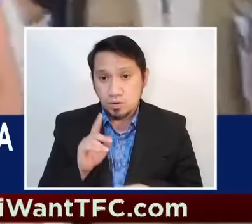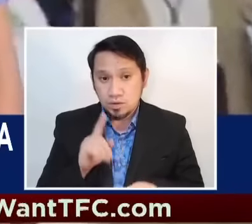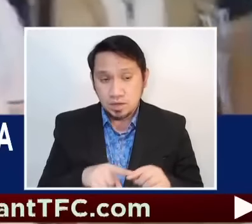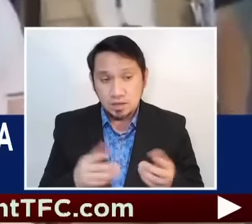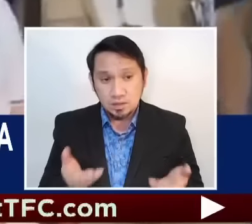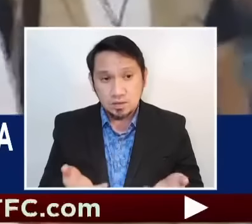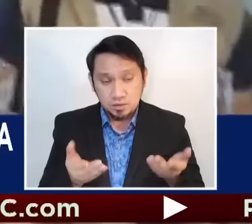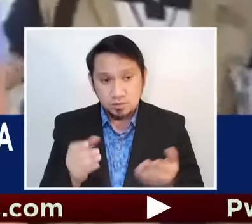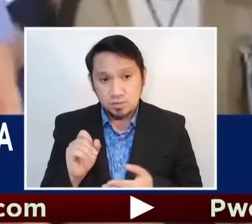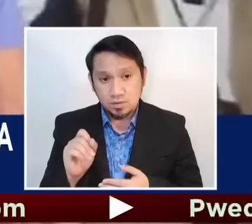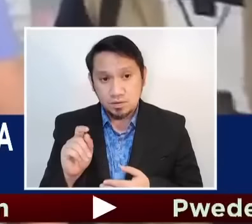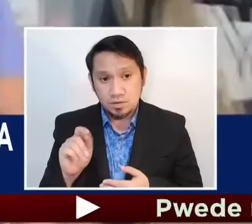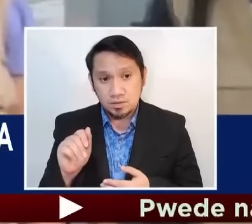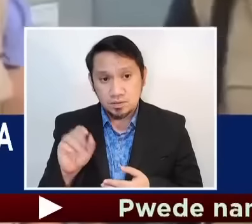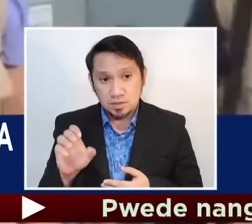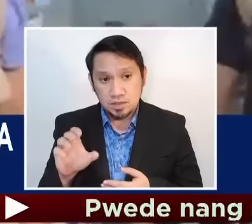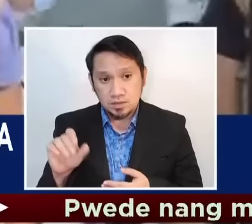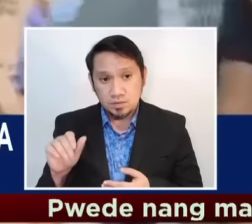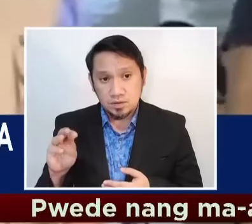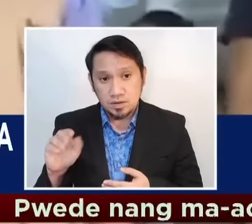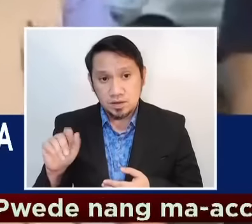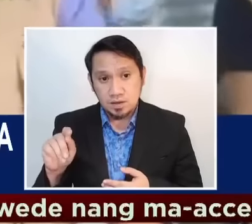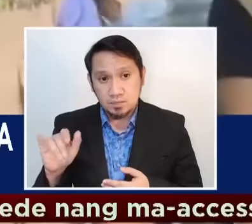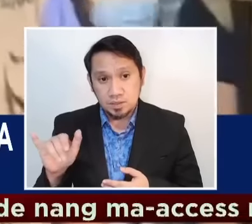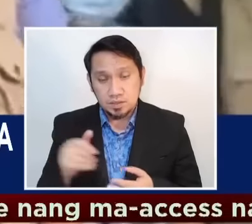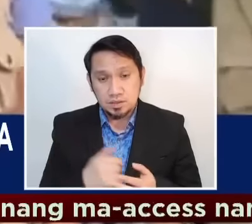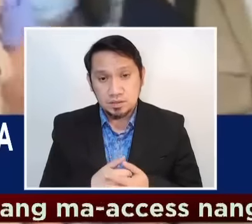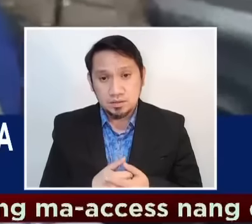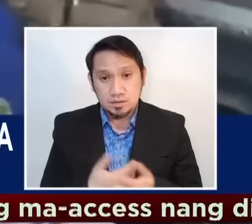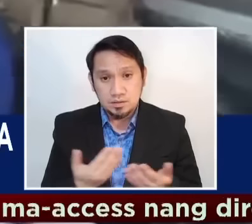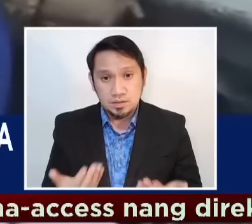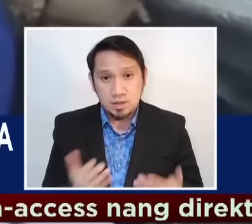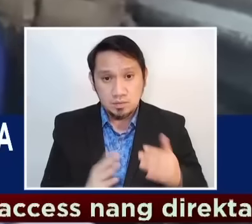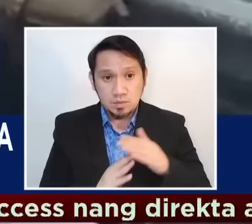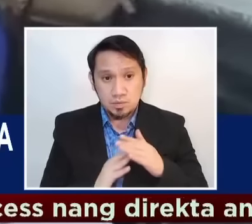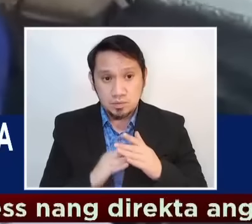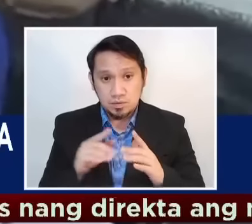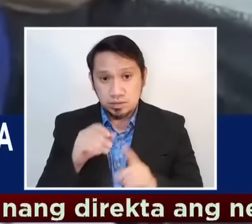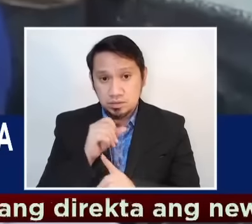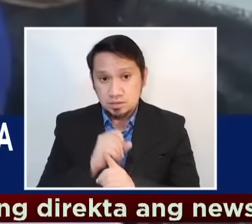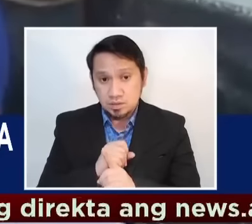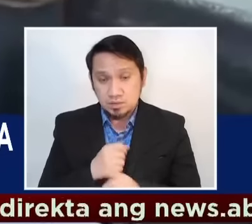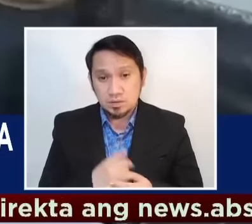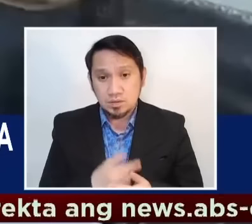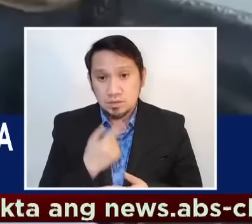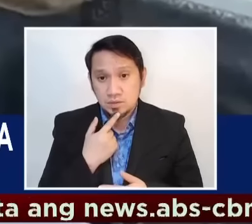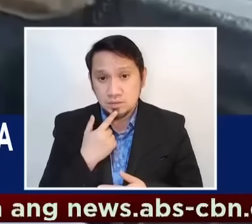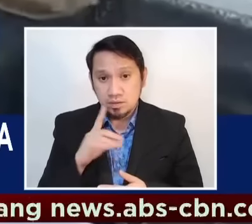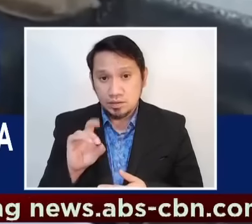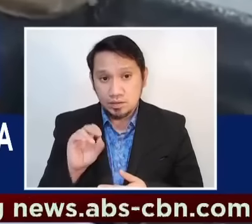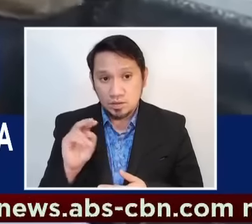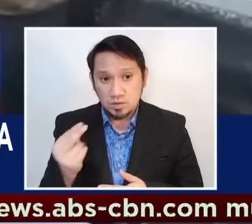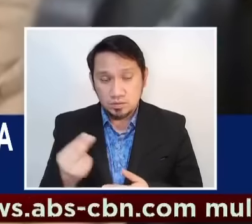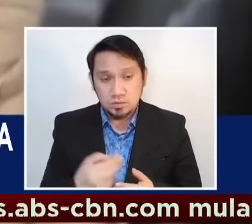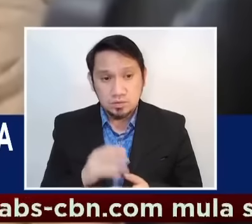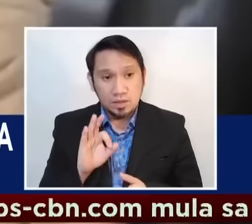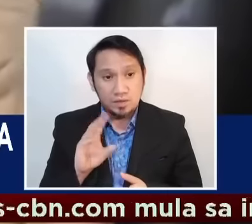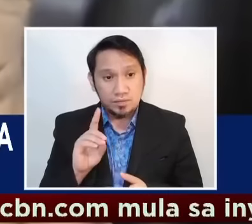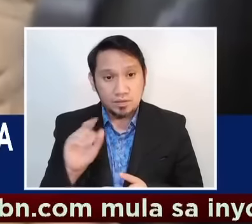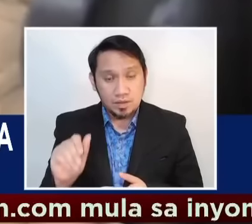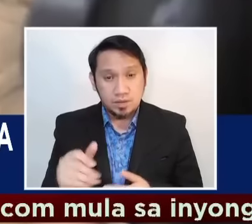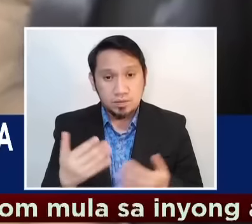ang state of calamity dahil sa COVID na mapapaso sa Setyembre. Kaya sinabihan na ng DOH ang Food and Drug Administration